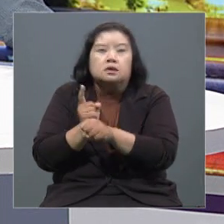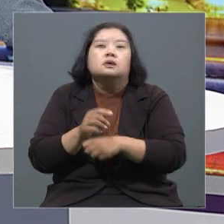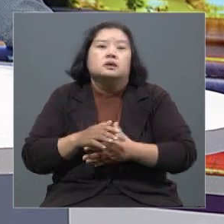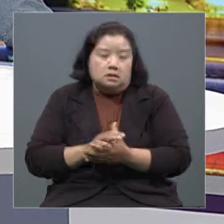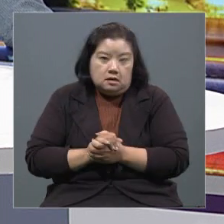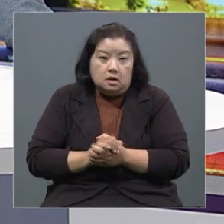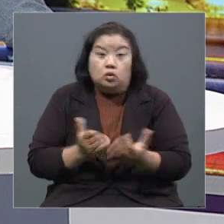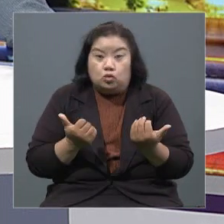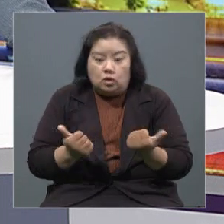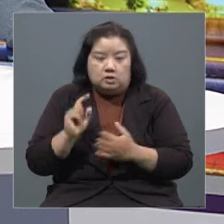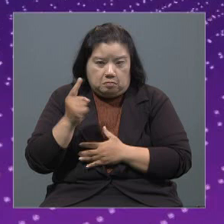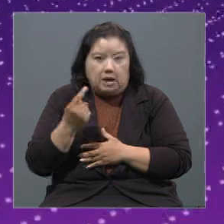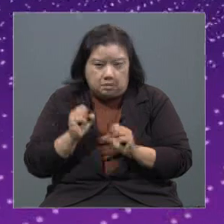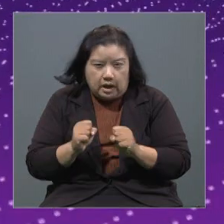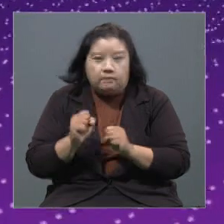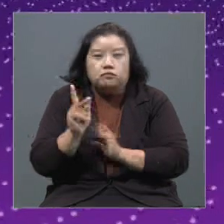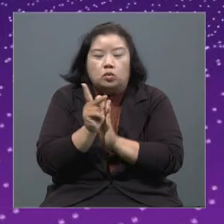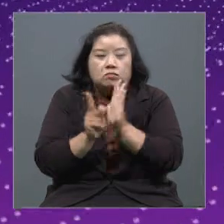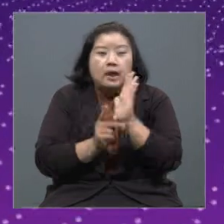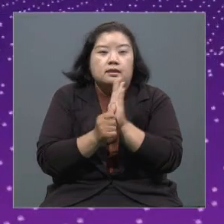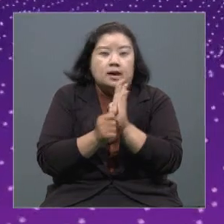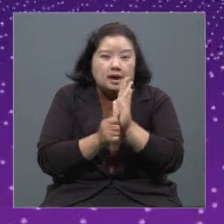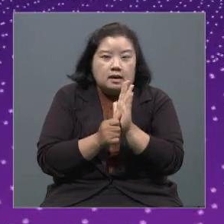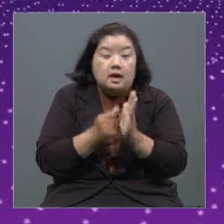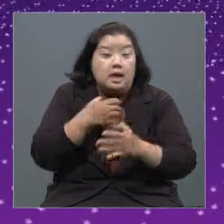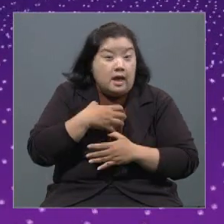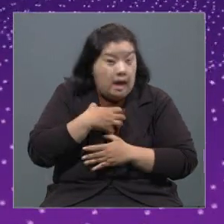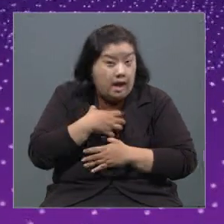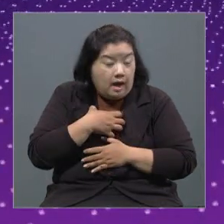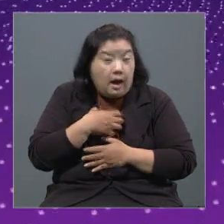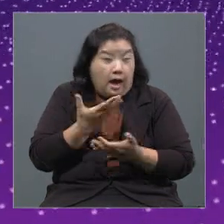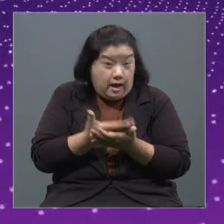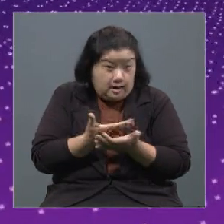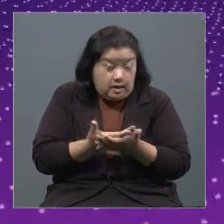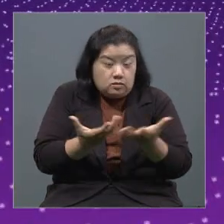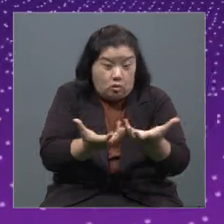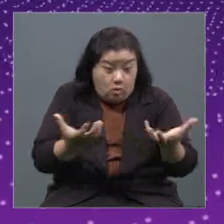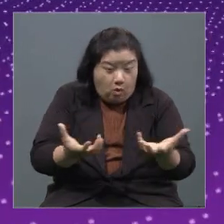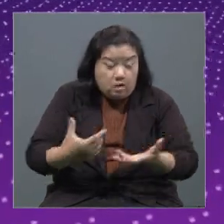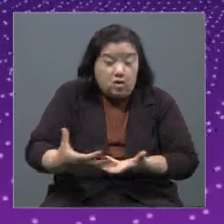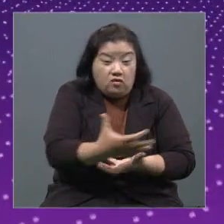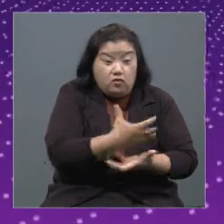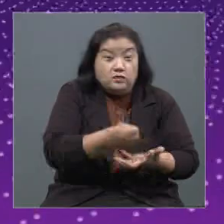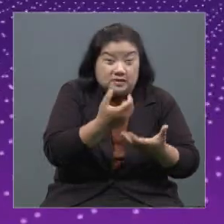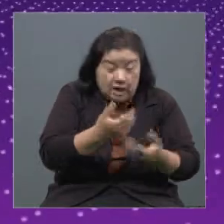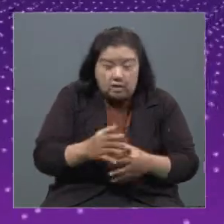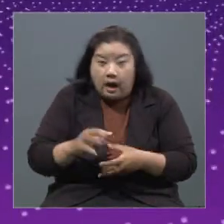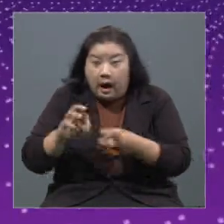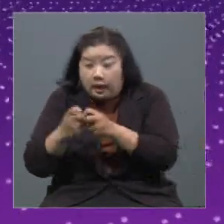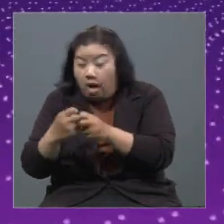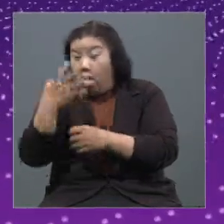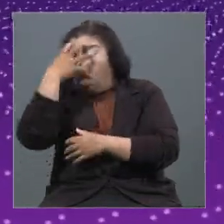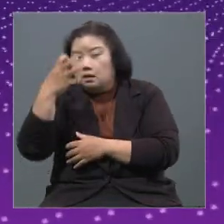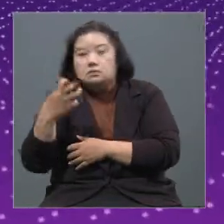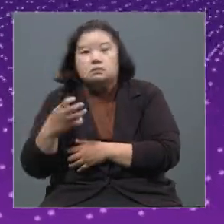ว่าเล็งที่จะมีการแก้กฎหมายฮะเพื่อให้สามารถที่จะเอาเงินที่พอยึดมาได้เนี่ยกลับคืนไปสู่ผู้เสียหายให้ได้เร็ว